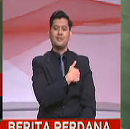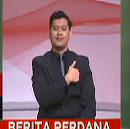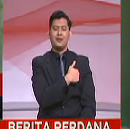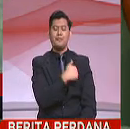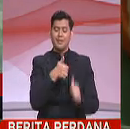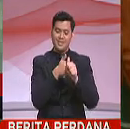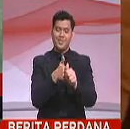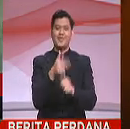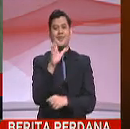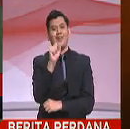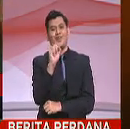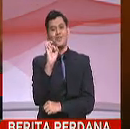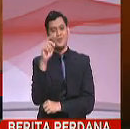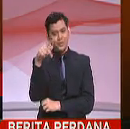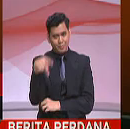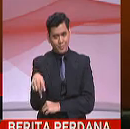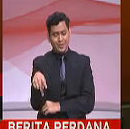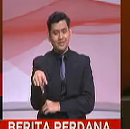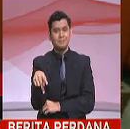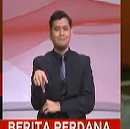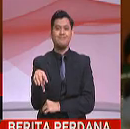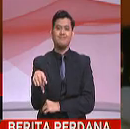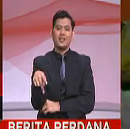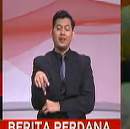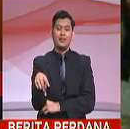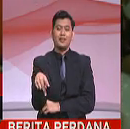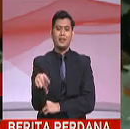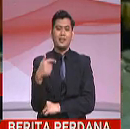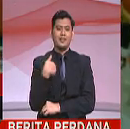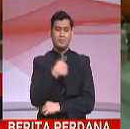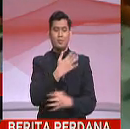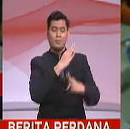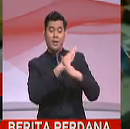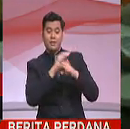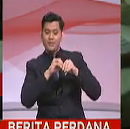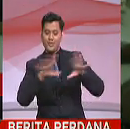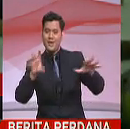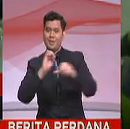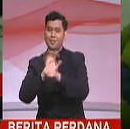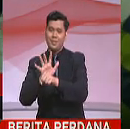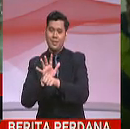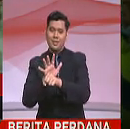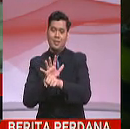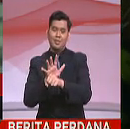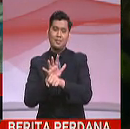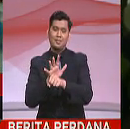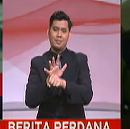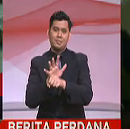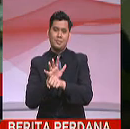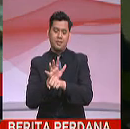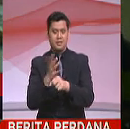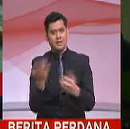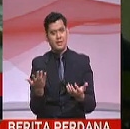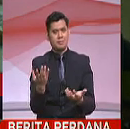penjaga SOP lah. Sebab keadaan penyakit dia itu kita tahulah menular, yang mana kapasiti itu hanya dibenarkan untuk dalam